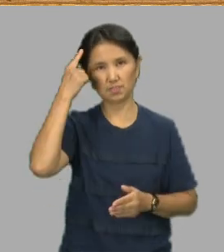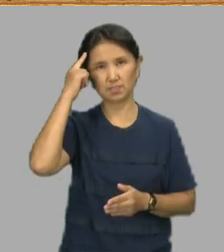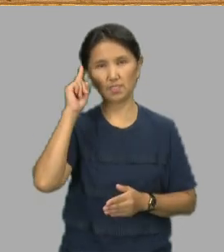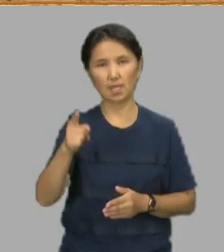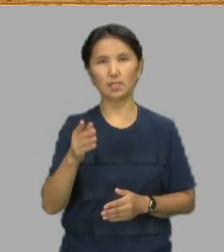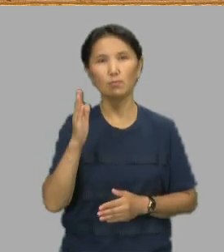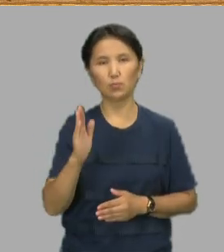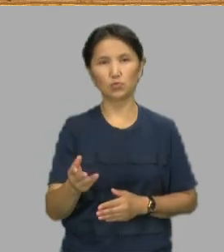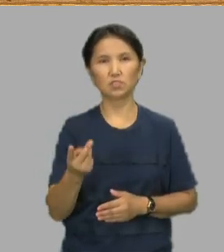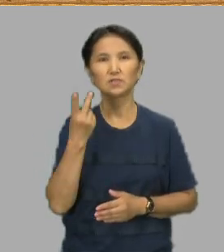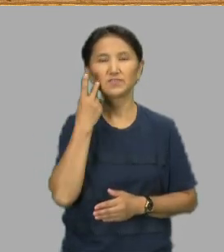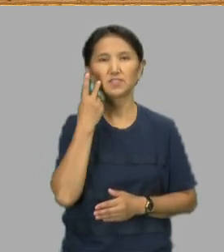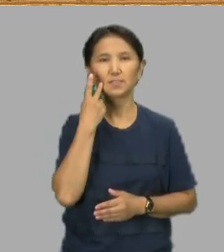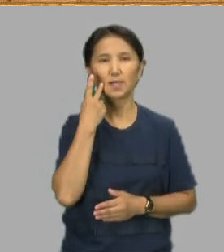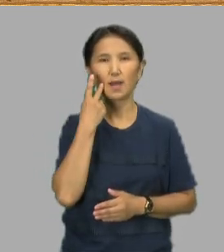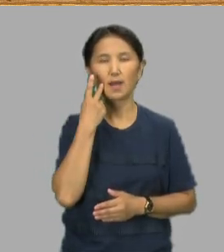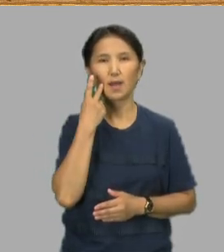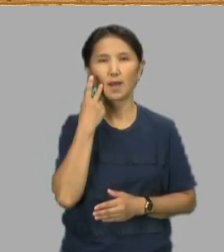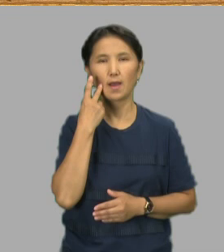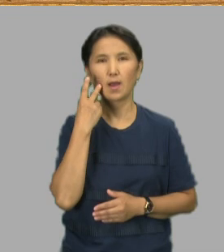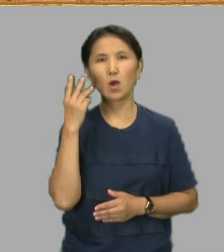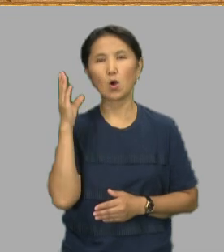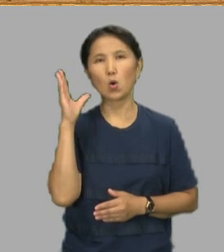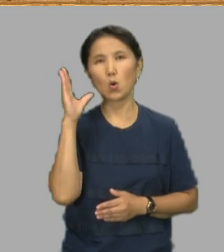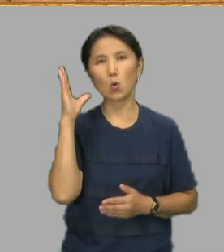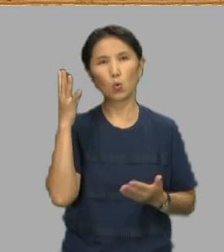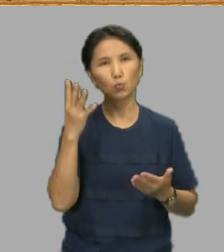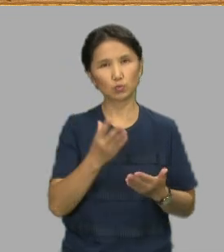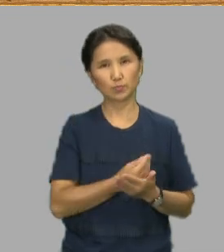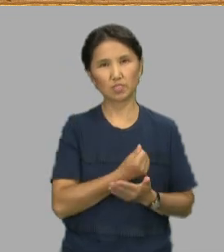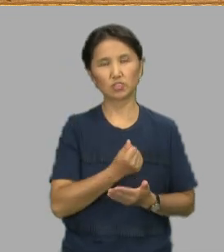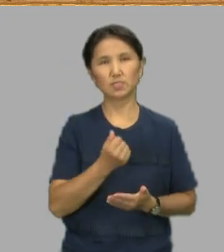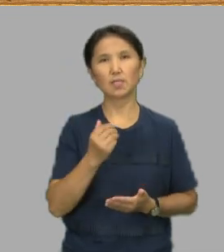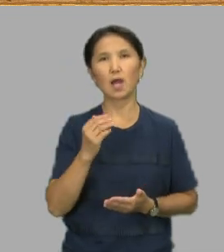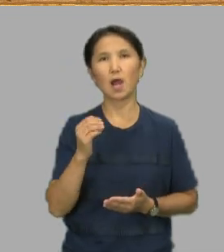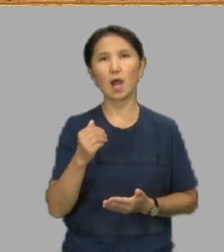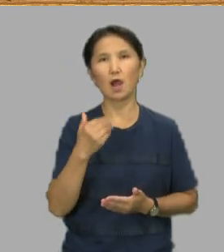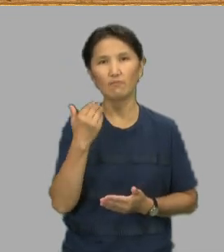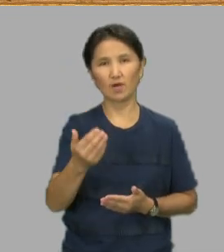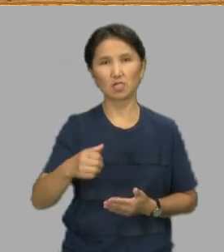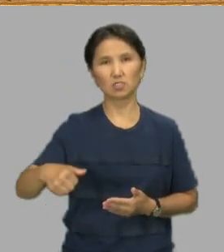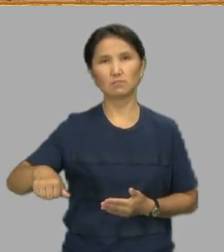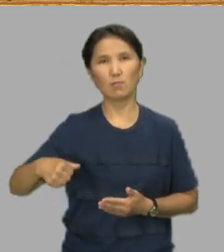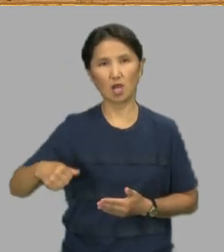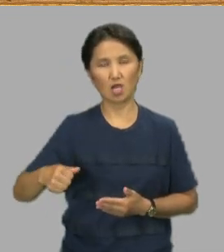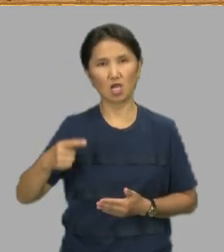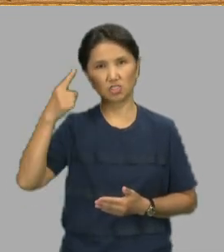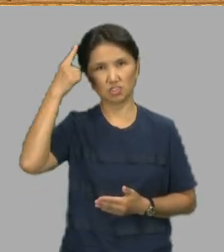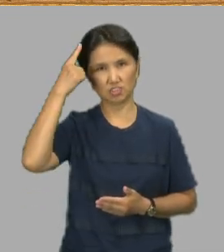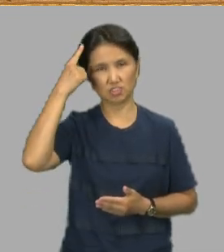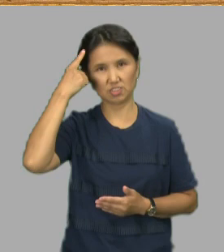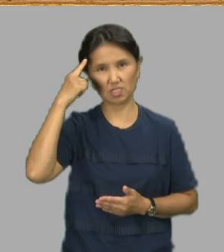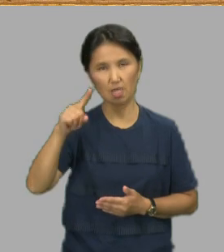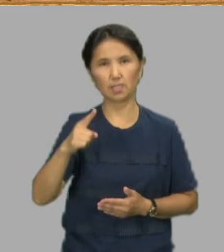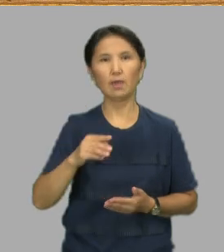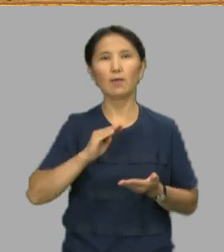знаниям будет всегда успешен, а ваш багаж знаний